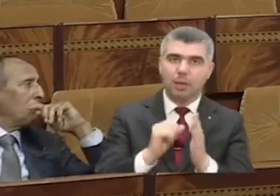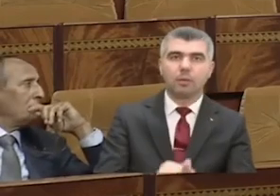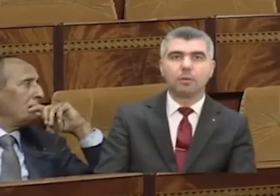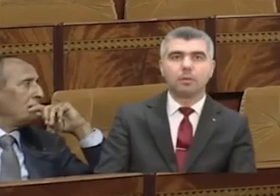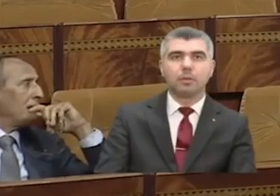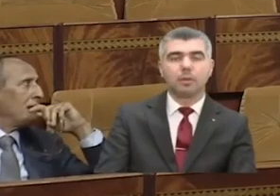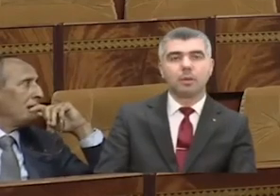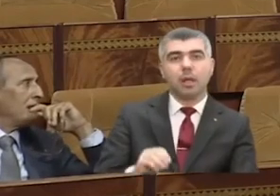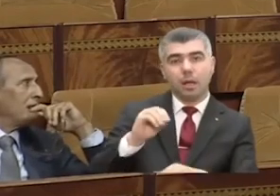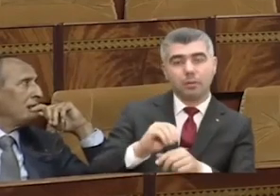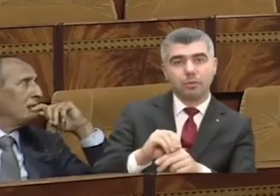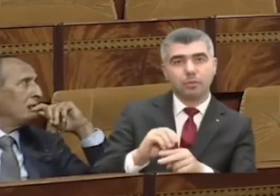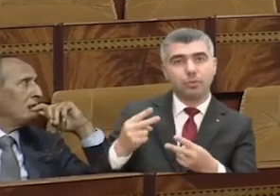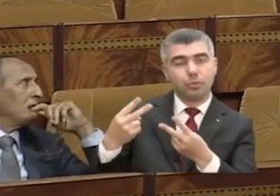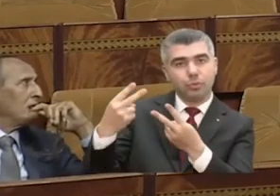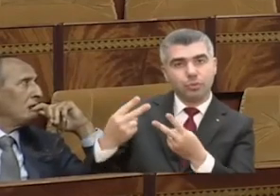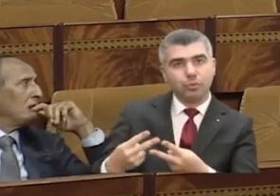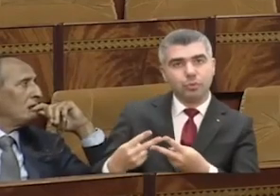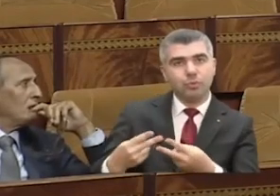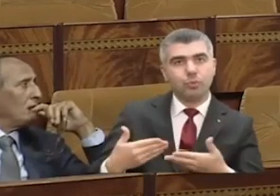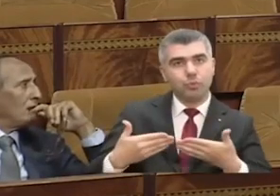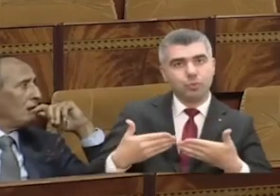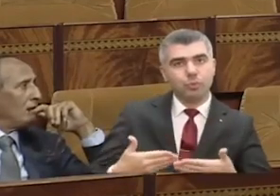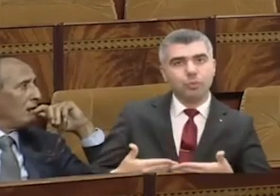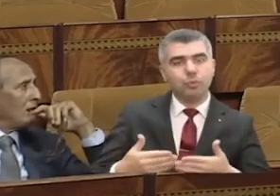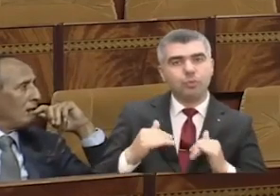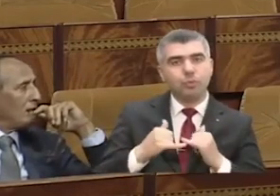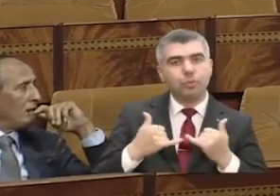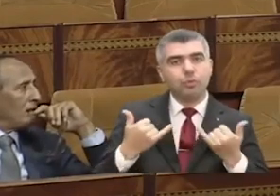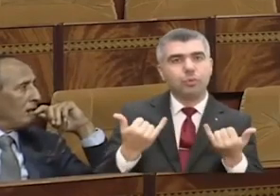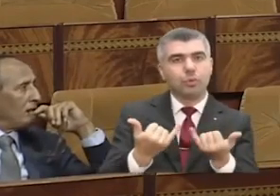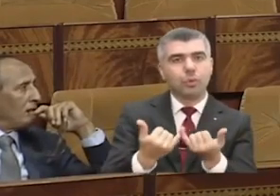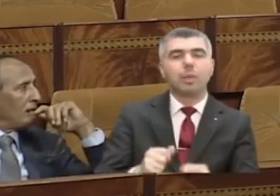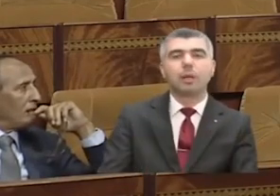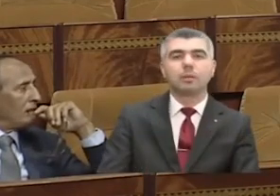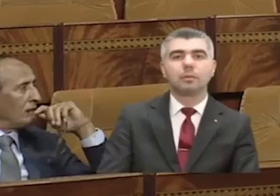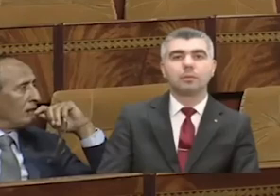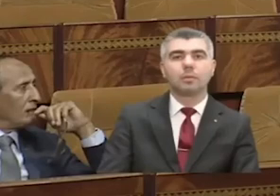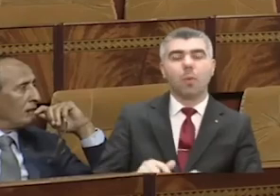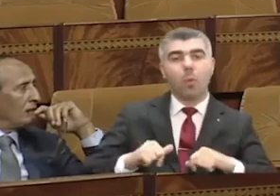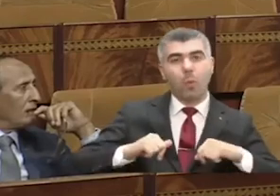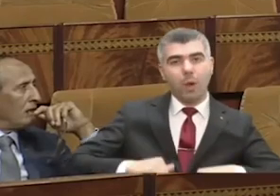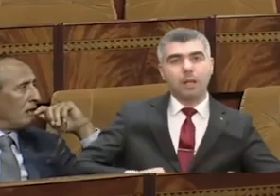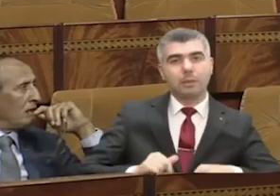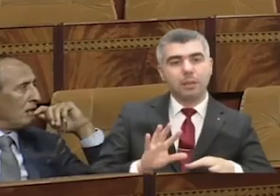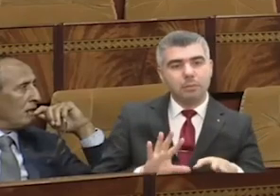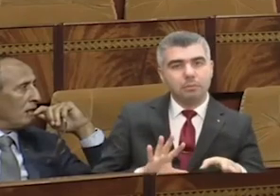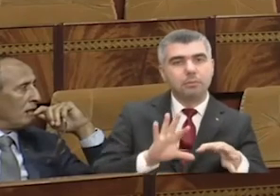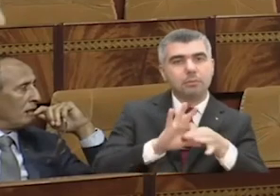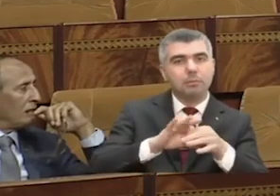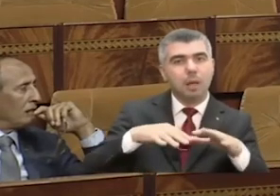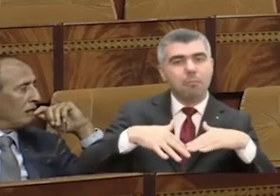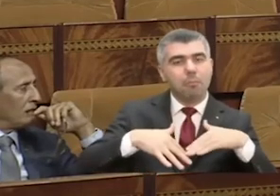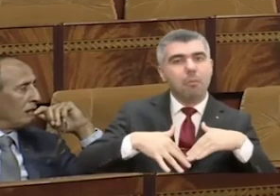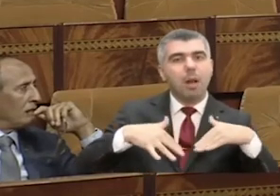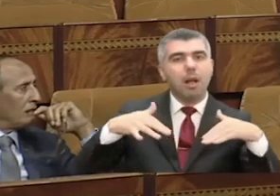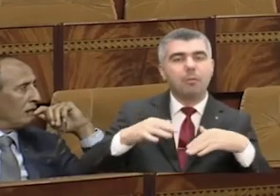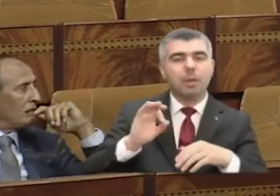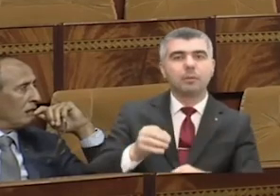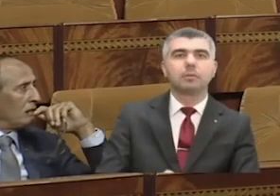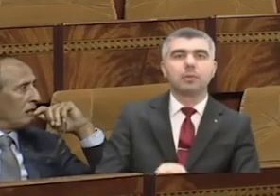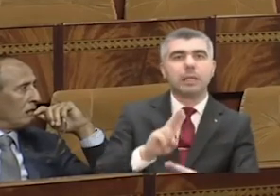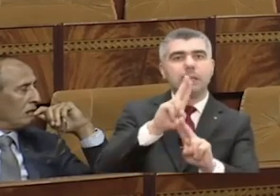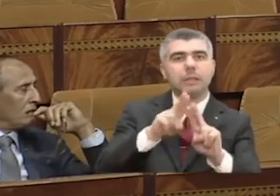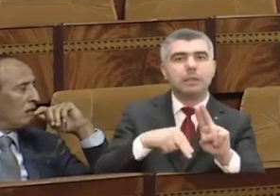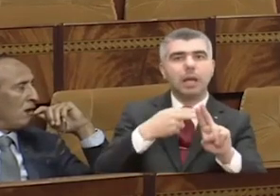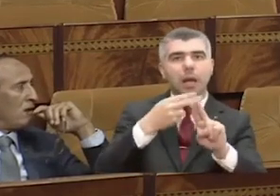أخرى. يحضروا يحضروا يحضروا معنا سيد وزير العلاقات مع البرلمان، كان بإمكانه